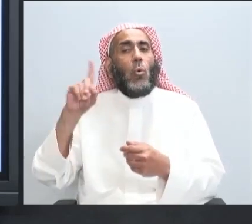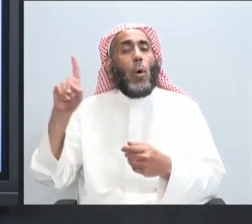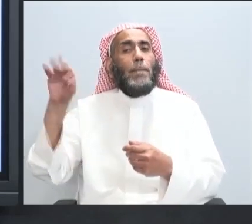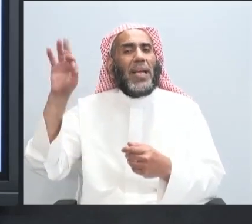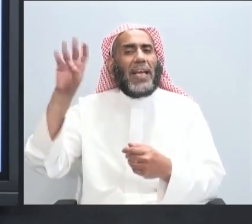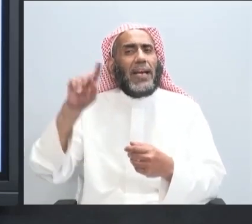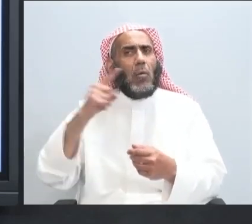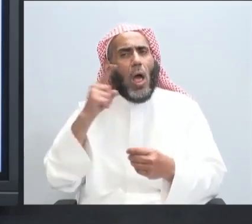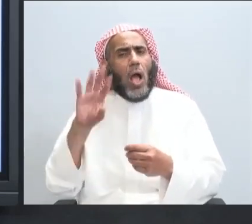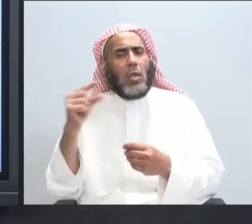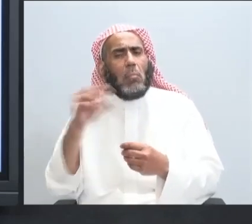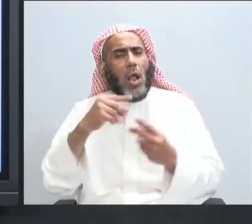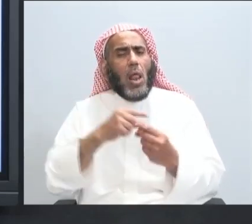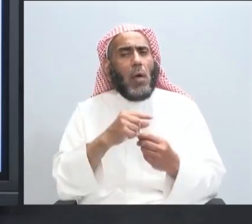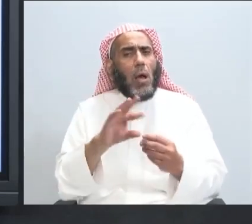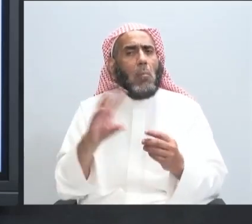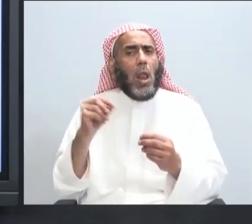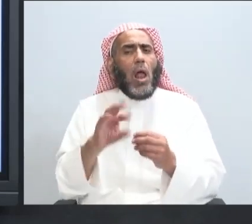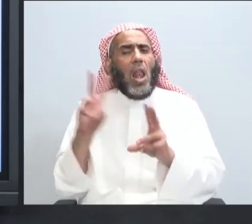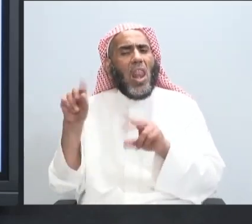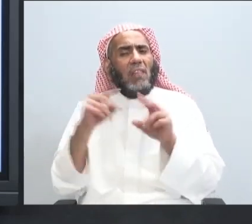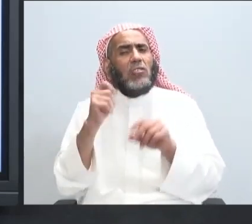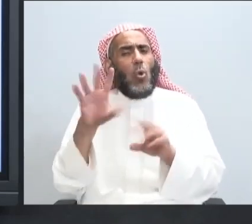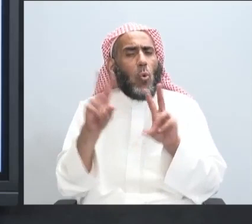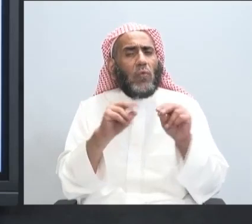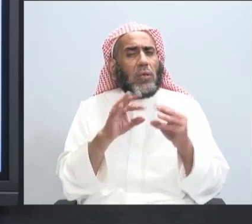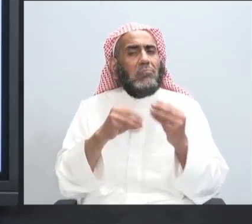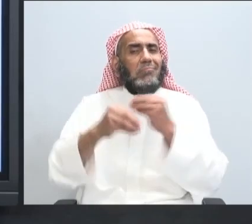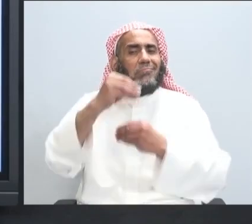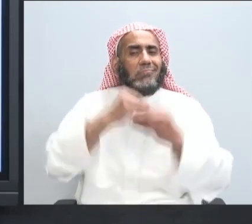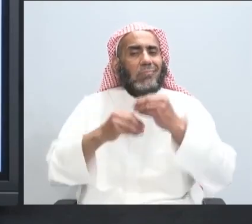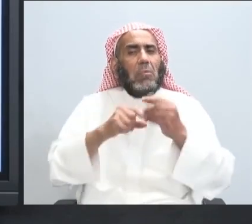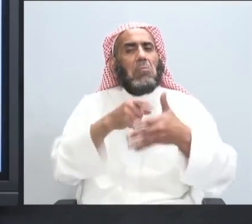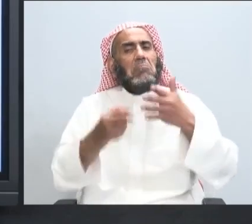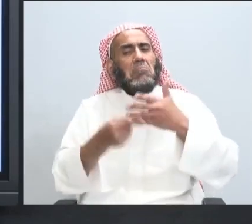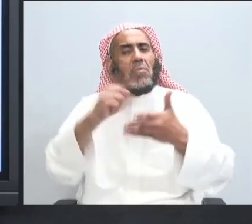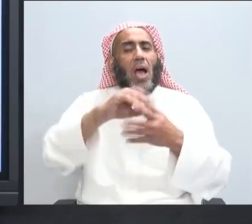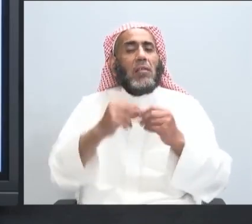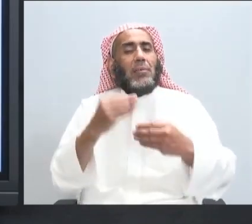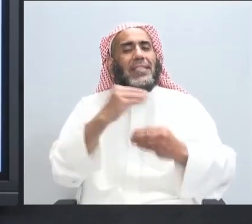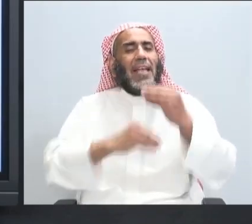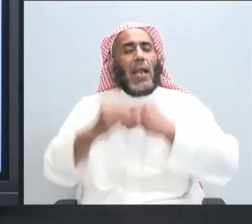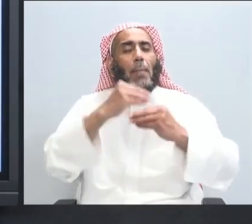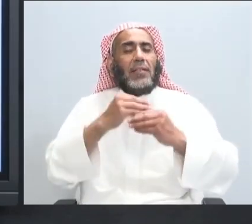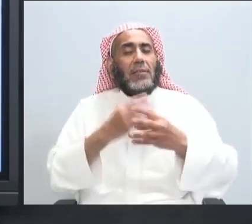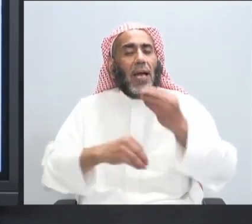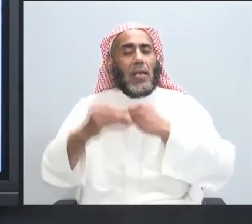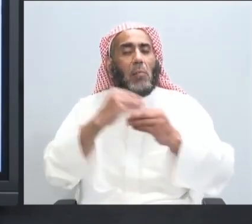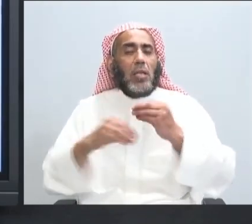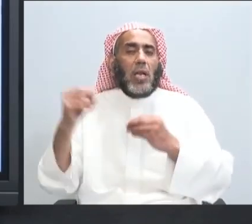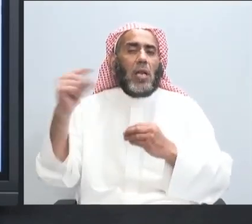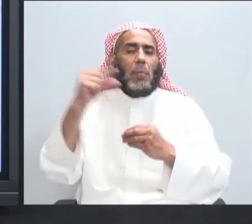وبكر، لاحظ أكثر من كلمة، معنى أنه نفس الحروف لكنها تتقدم وتتأخر، هذا ما يسمى بالتقليبات، تقليبات